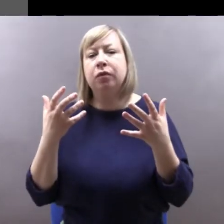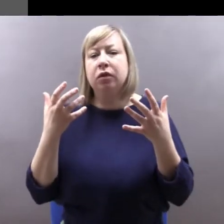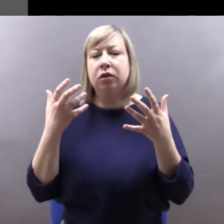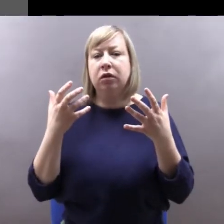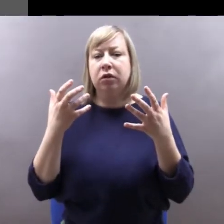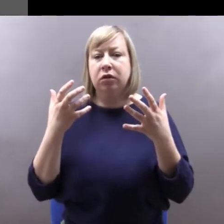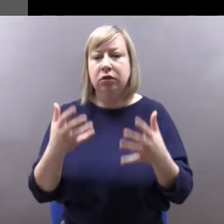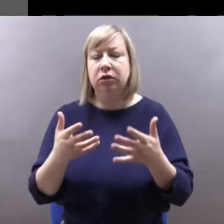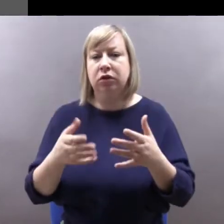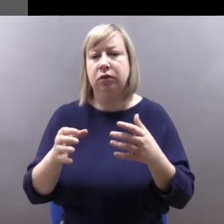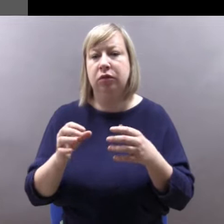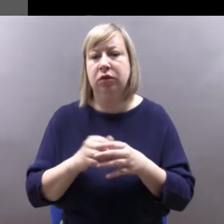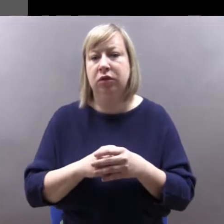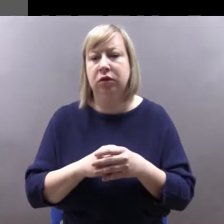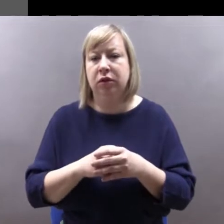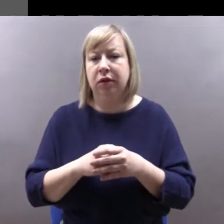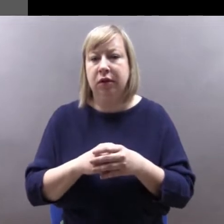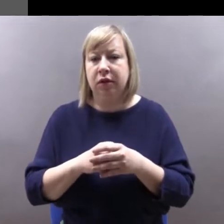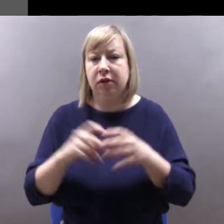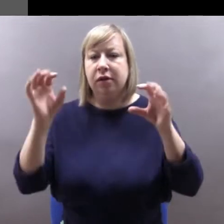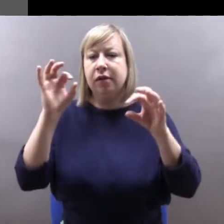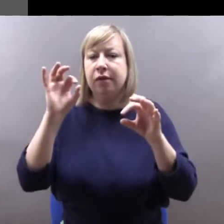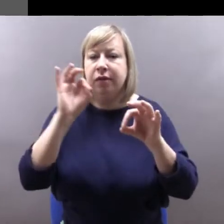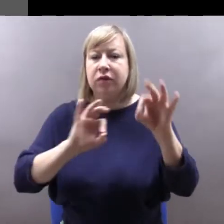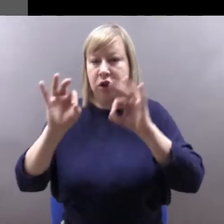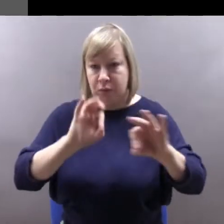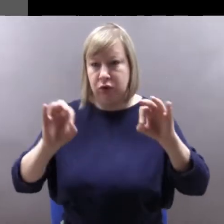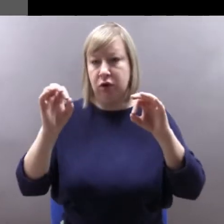jednocześnie zadbać o to, żeby to była przestrzeń funkcjonalna,